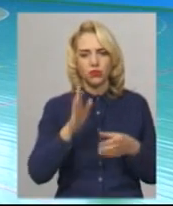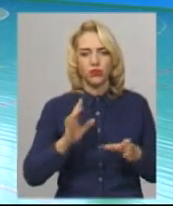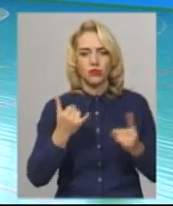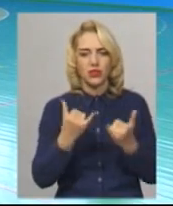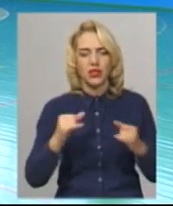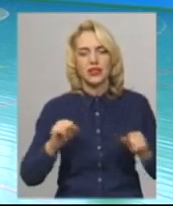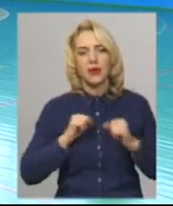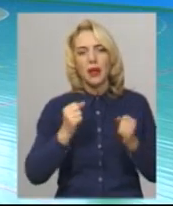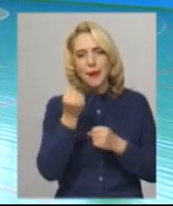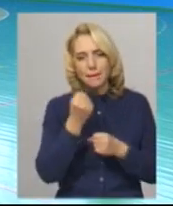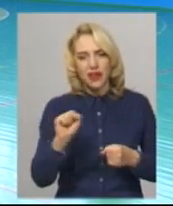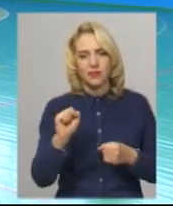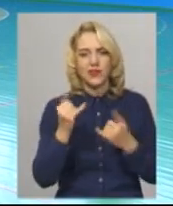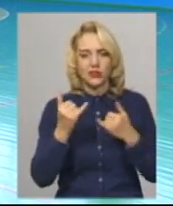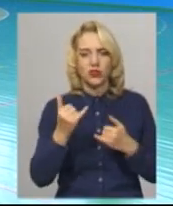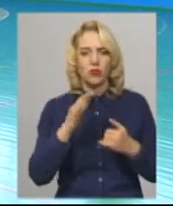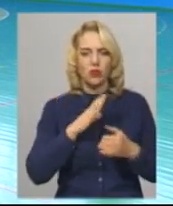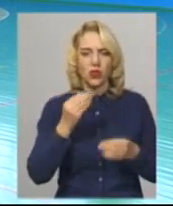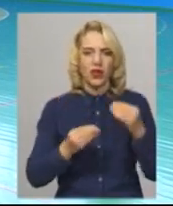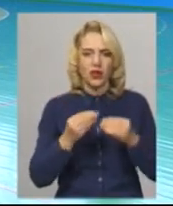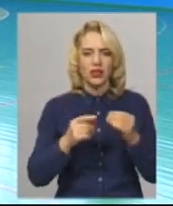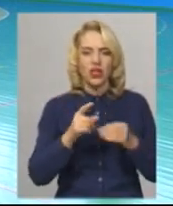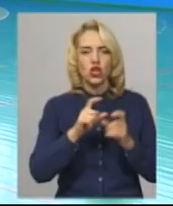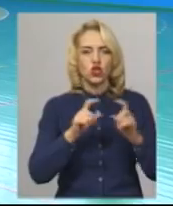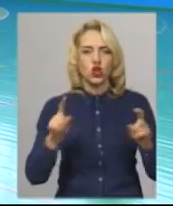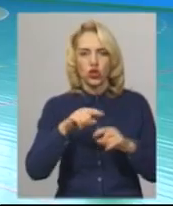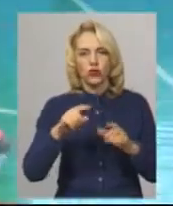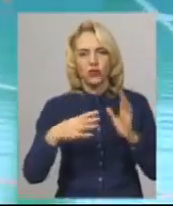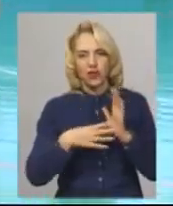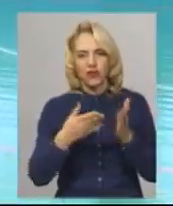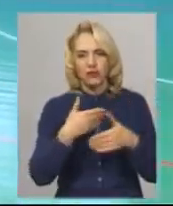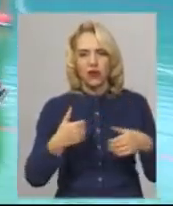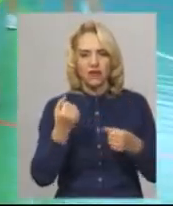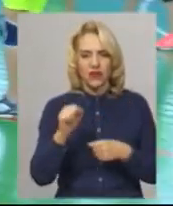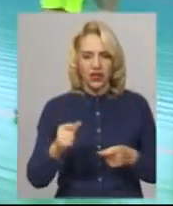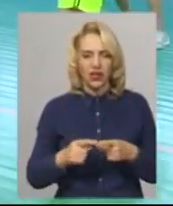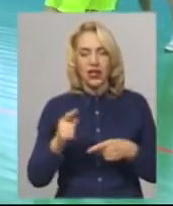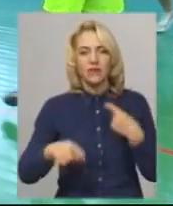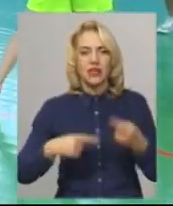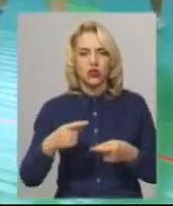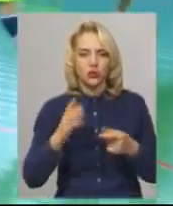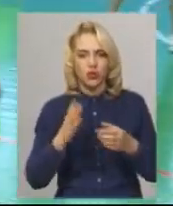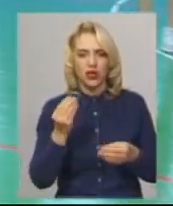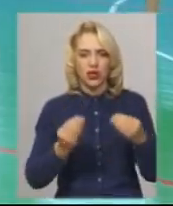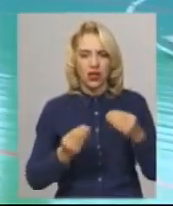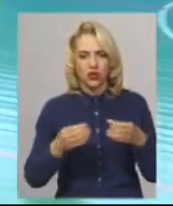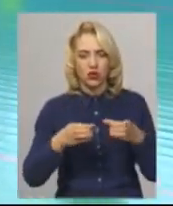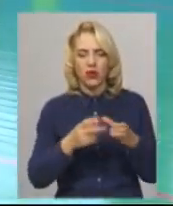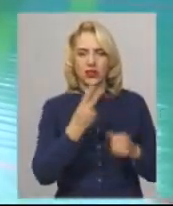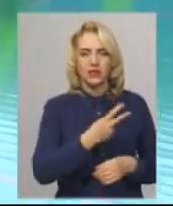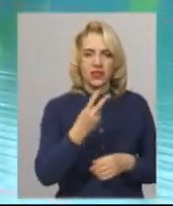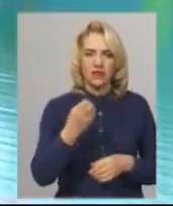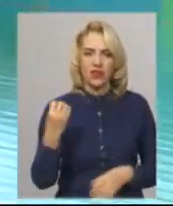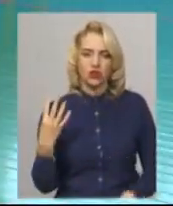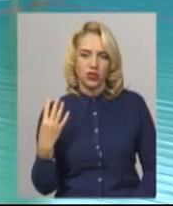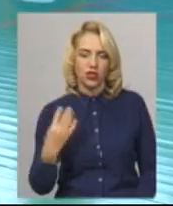старатися перемогти. Сьогодні в нас була гра з 9-ї школи, ми виграли. Наступними грають команди школи номер 22 і номер 14.